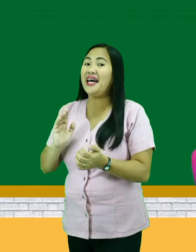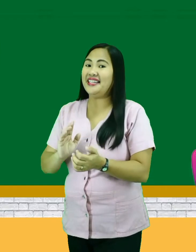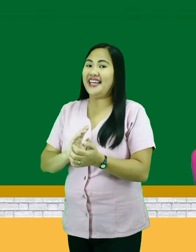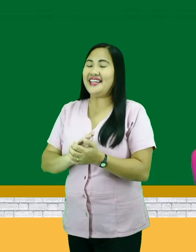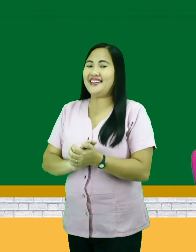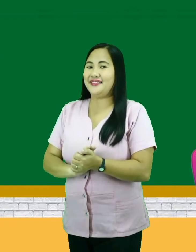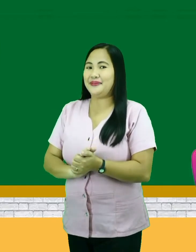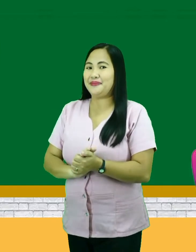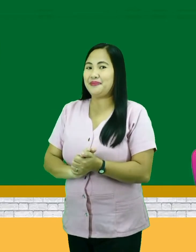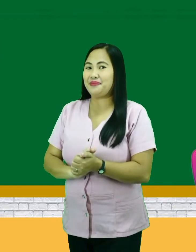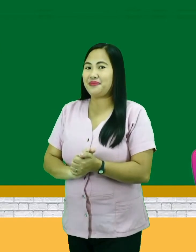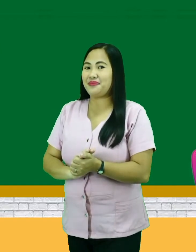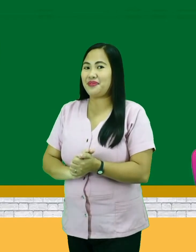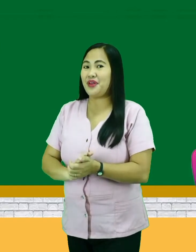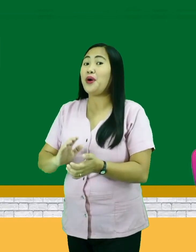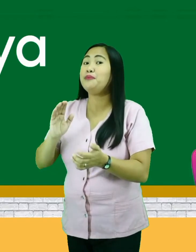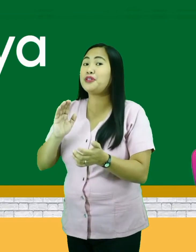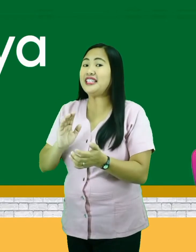banig,